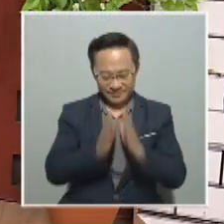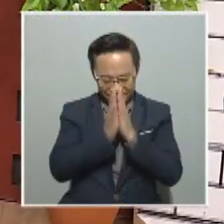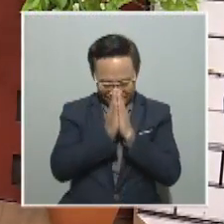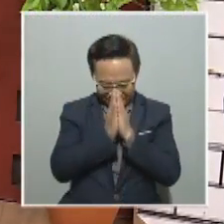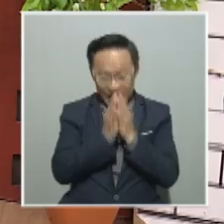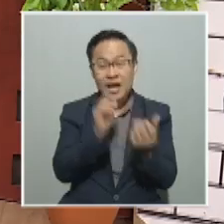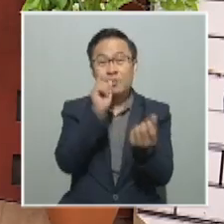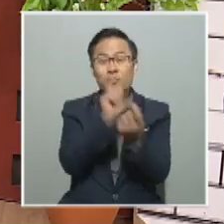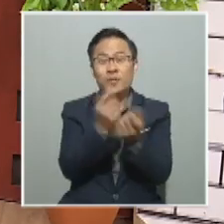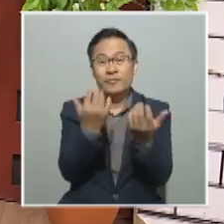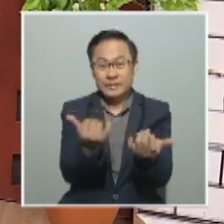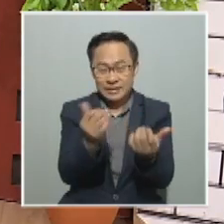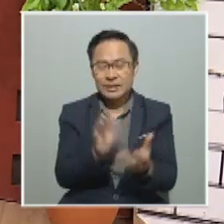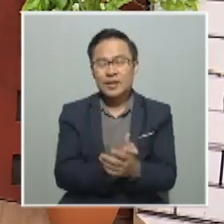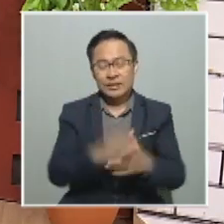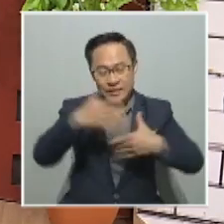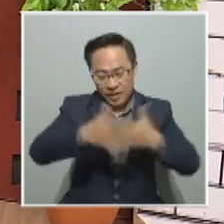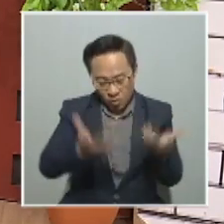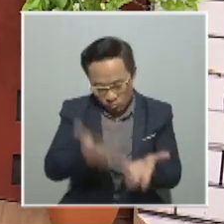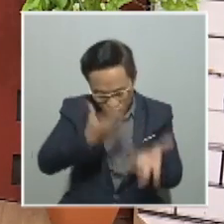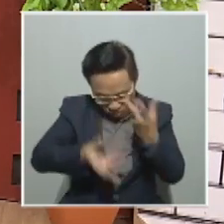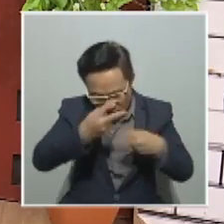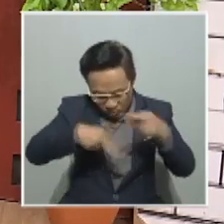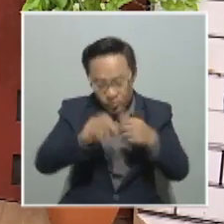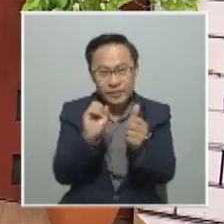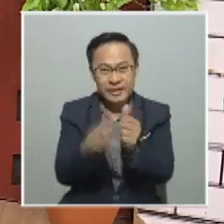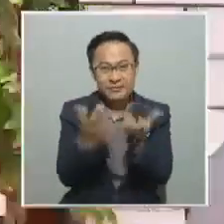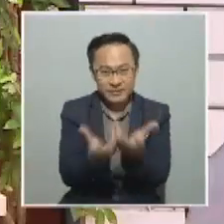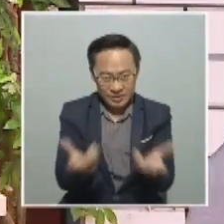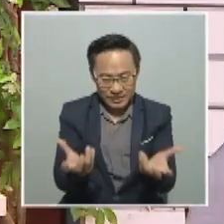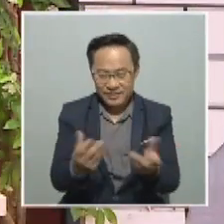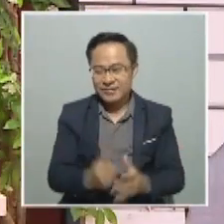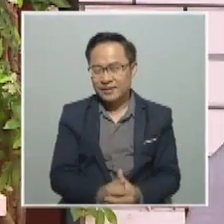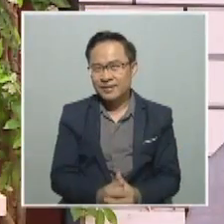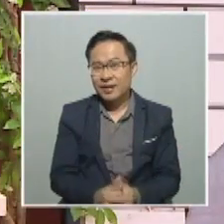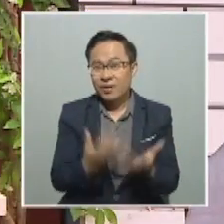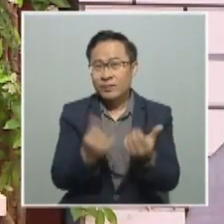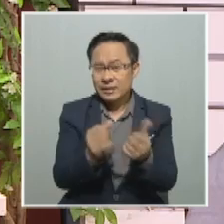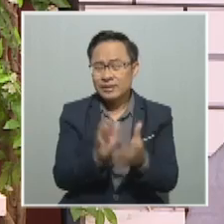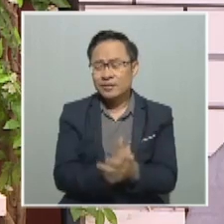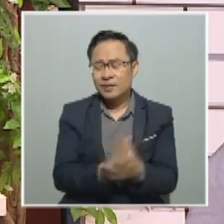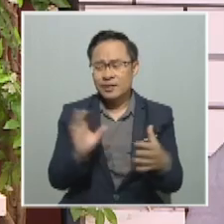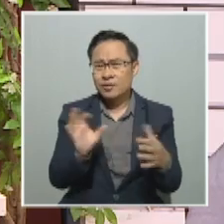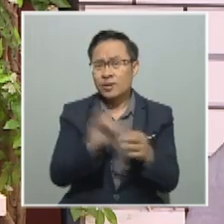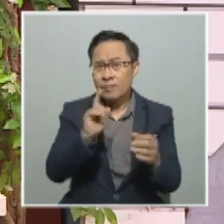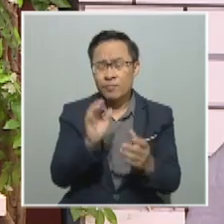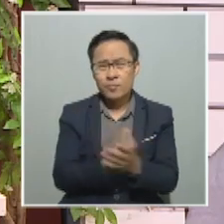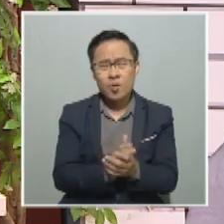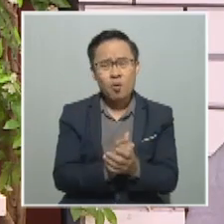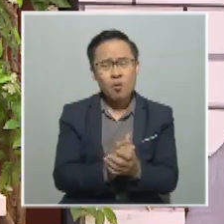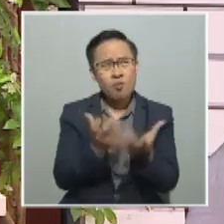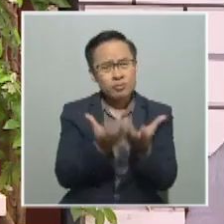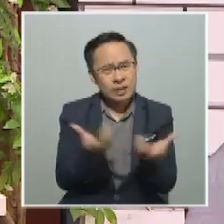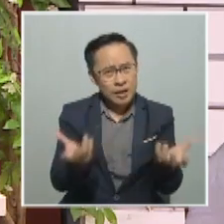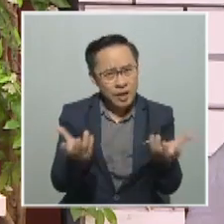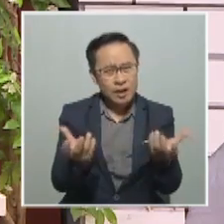สวัสดีค่ะพบกันอีกเช่นเคยนะคะในช่วงแกะกล่องรีวิวค่ะวันนี้ยังเป็นเรื่องของการที่จะน